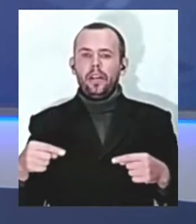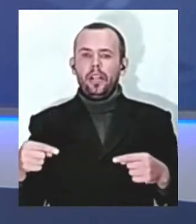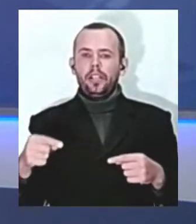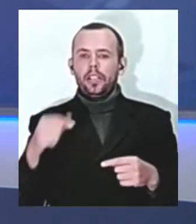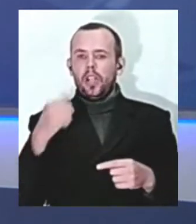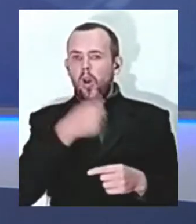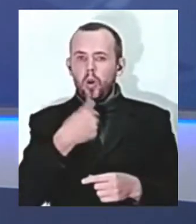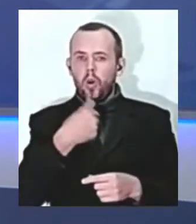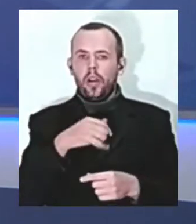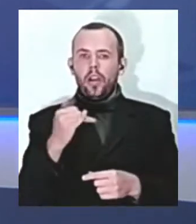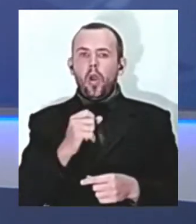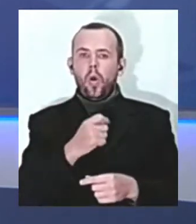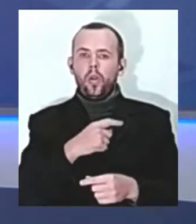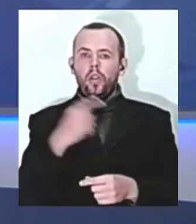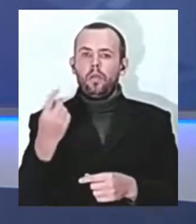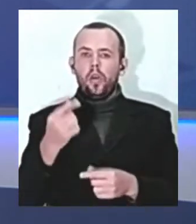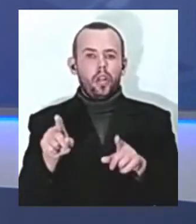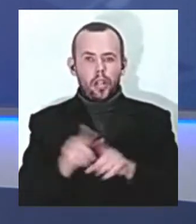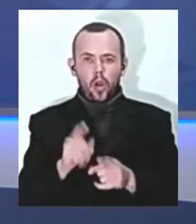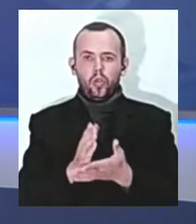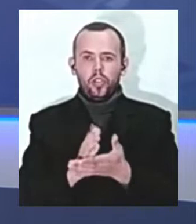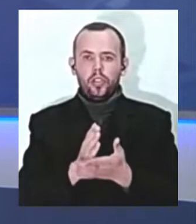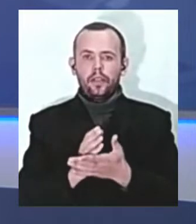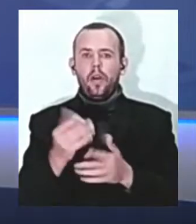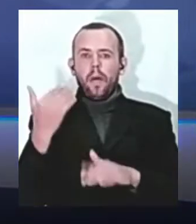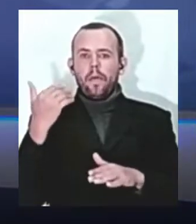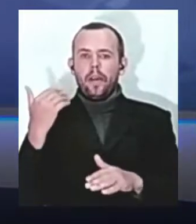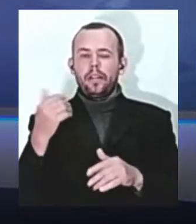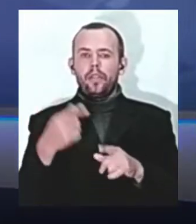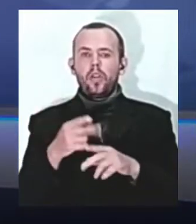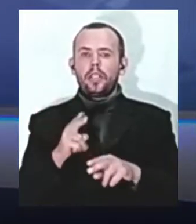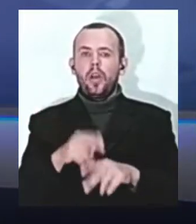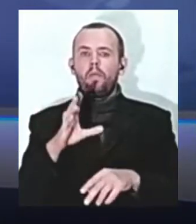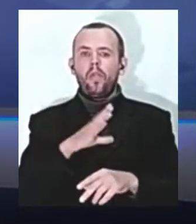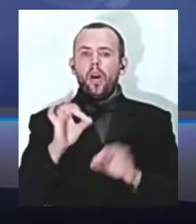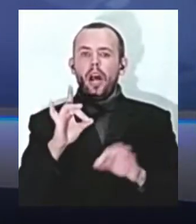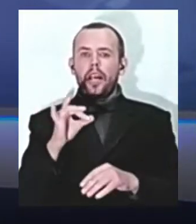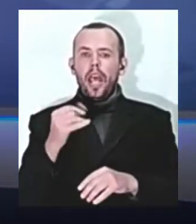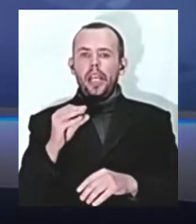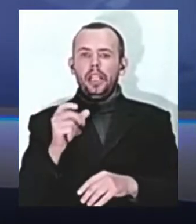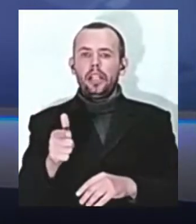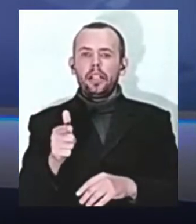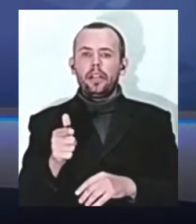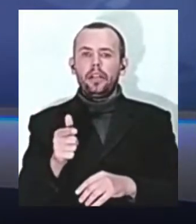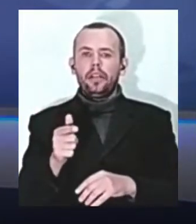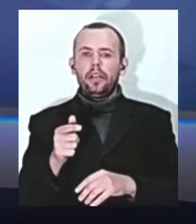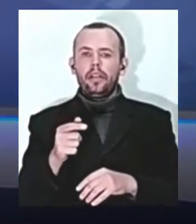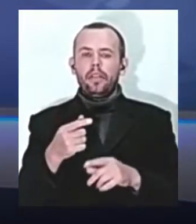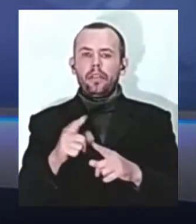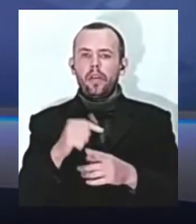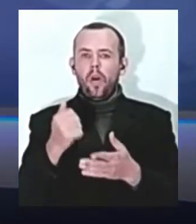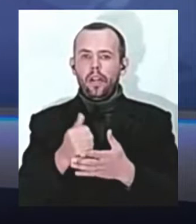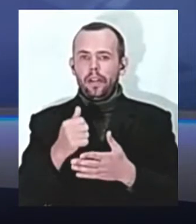Одеській області він також існував у попередні періоди. Це був рейтинг голів районних державних